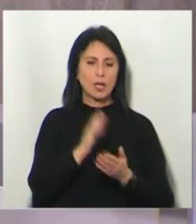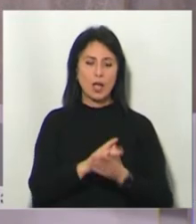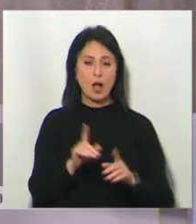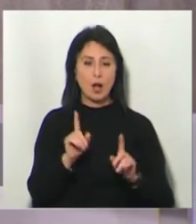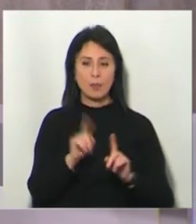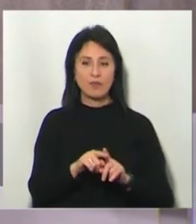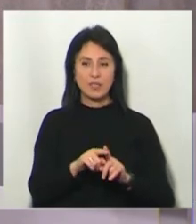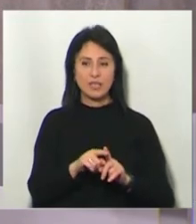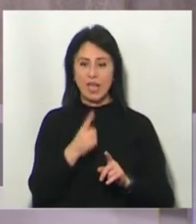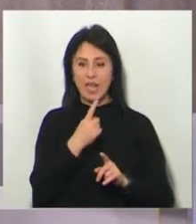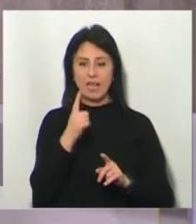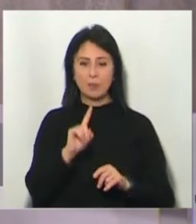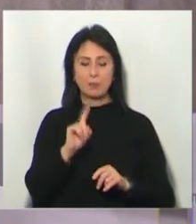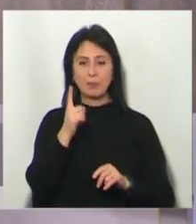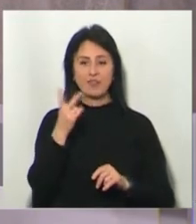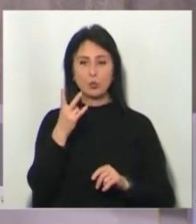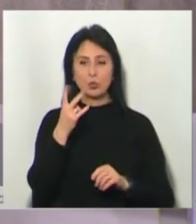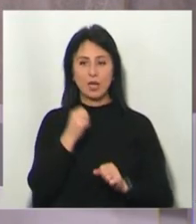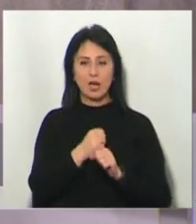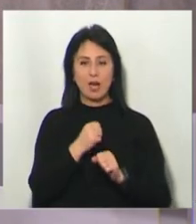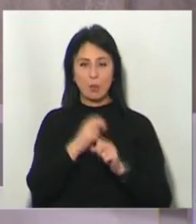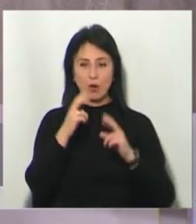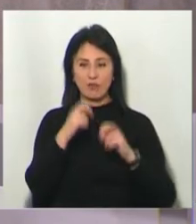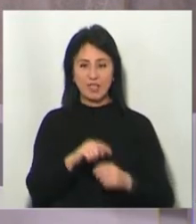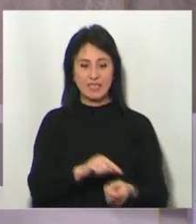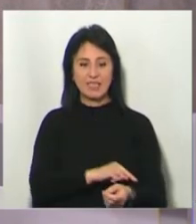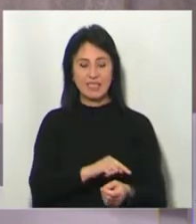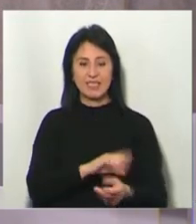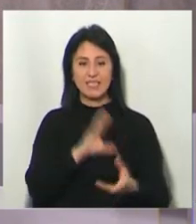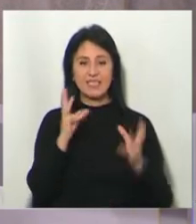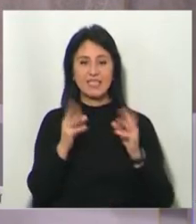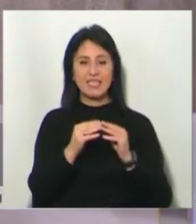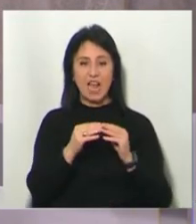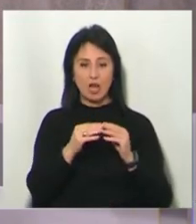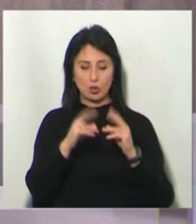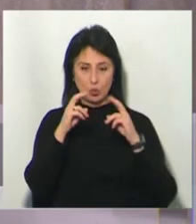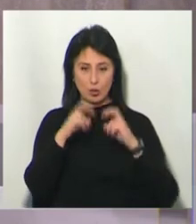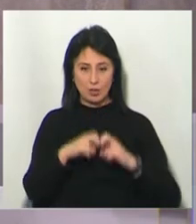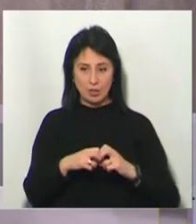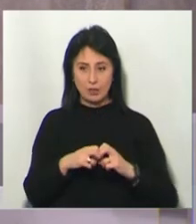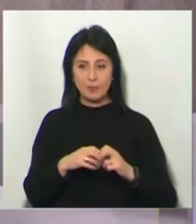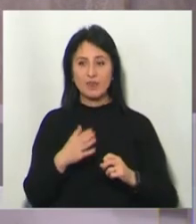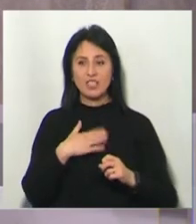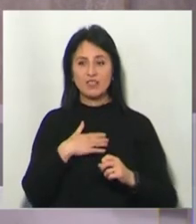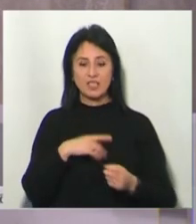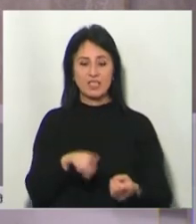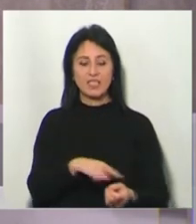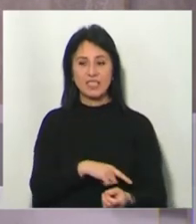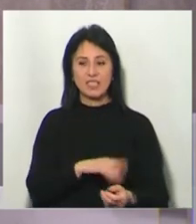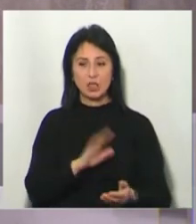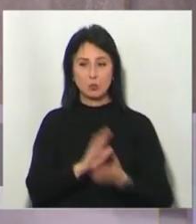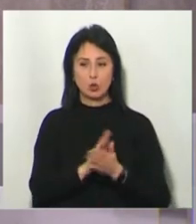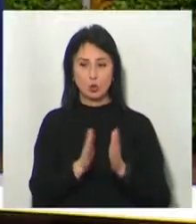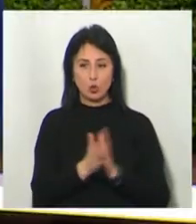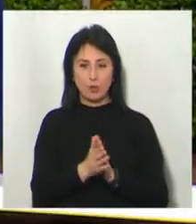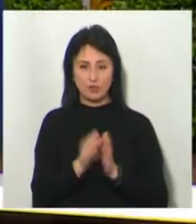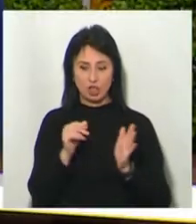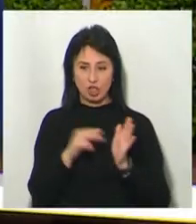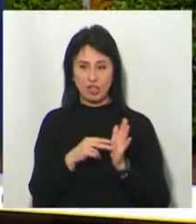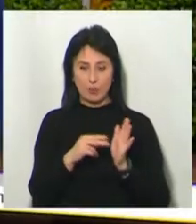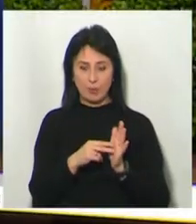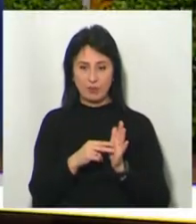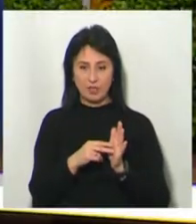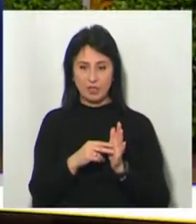გაგვიჩნდეს, ჩვენ ერთ-ერთი პირველი რაც უნდა გამოვიკვლიოთ, არის სისხლის საერთო ანალიზი, ანუ ჩვენი სისხლის მდგომარეობა